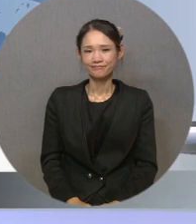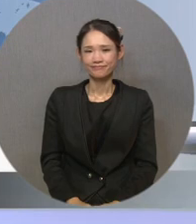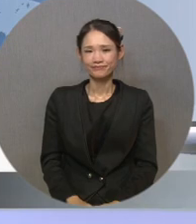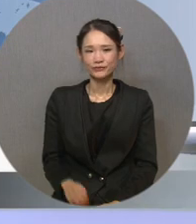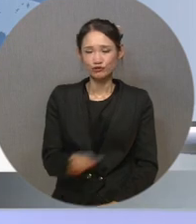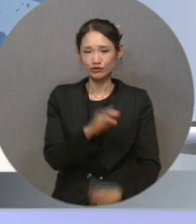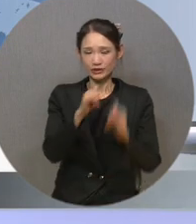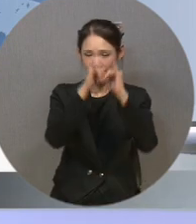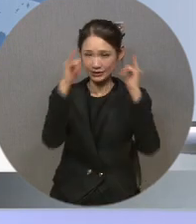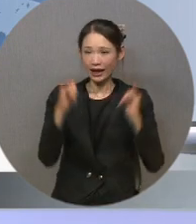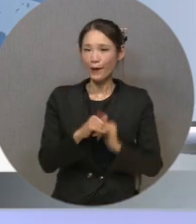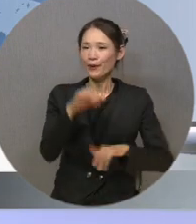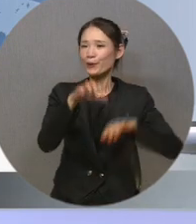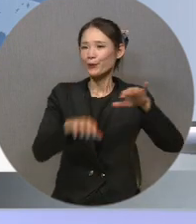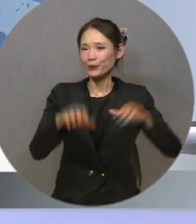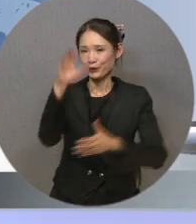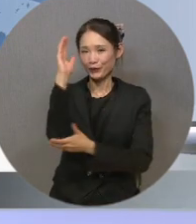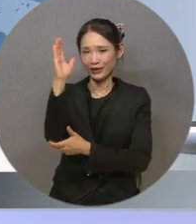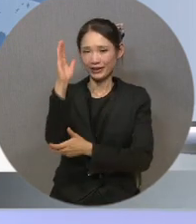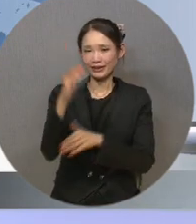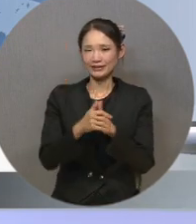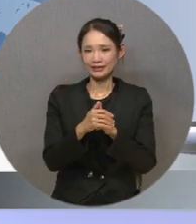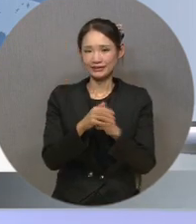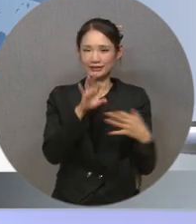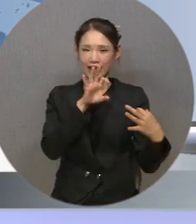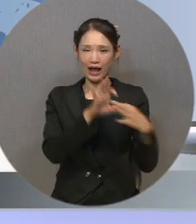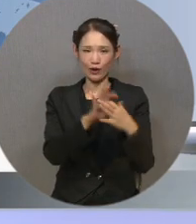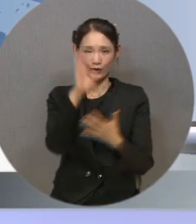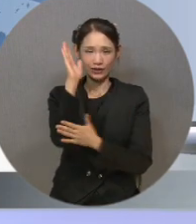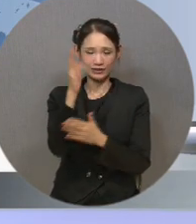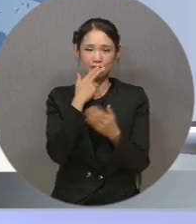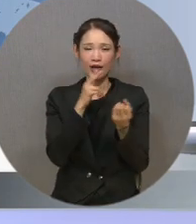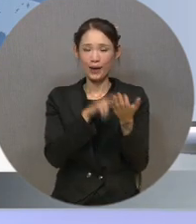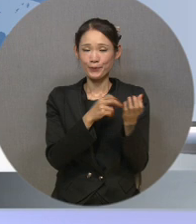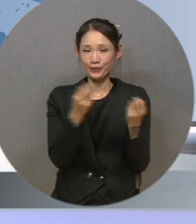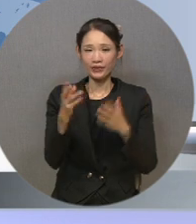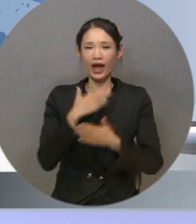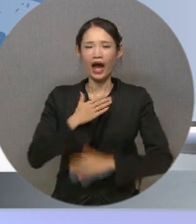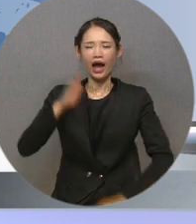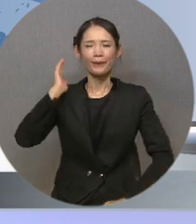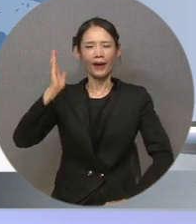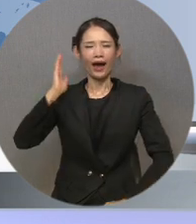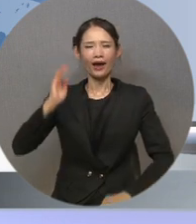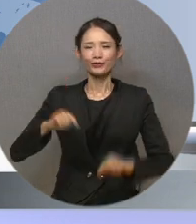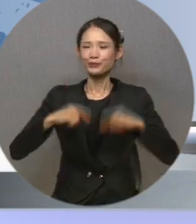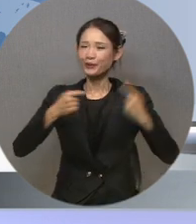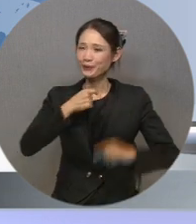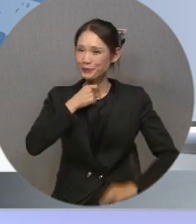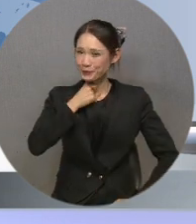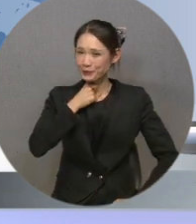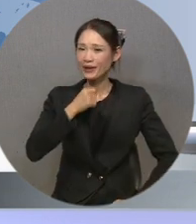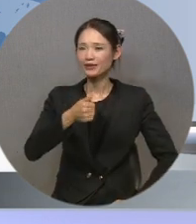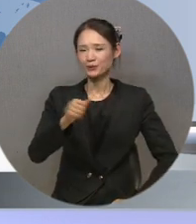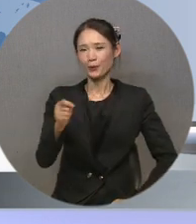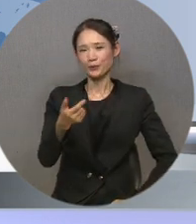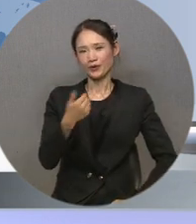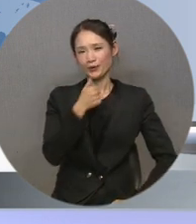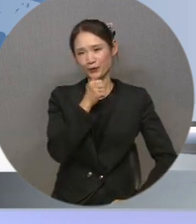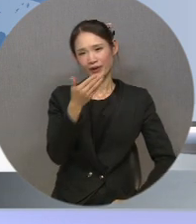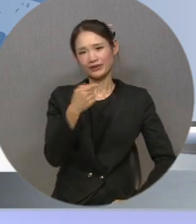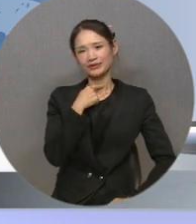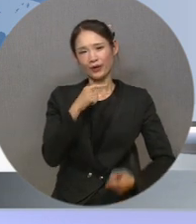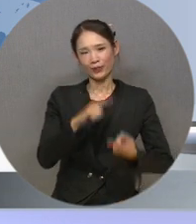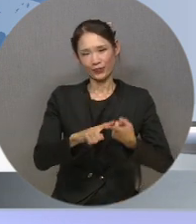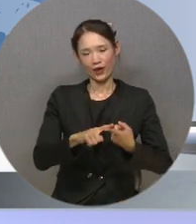우리 사회 곳곳의 이야기를 사연과 제보로 직접 만나보는 나도 말 좀 합시다입니다. 앞서 소개한 장애인 미디어